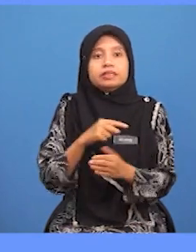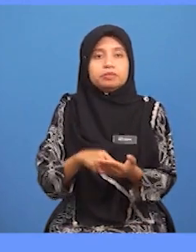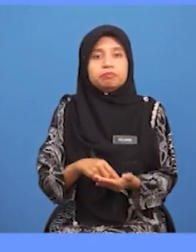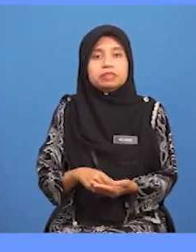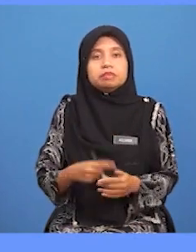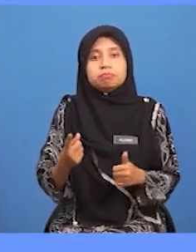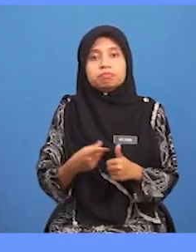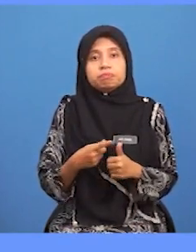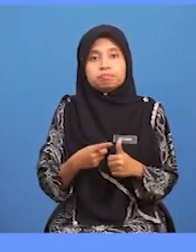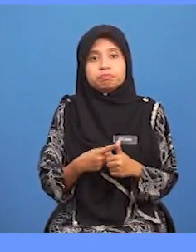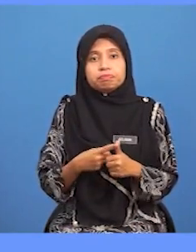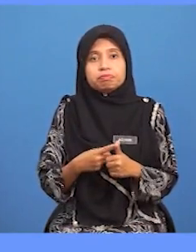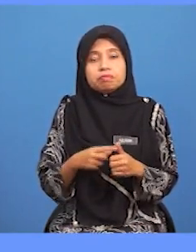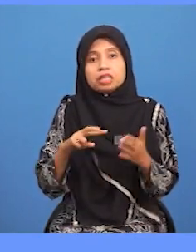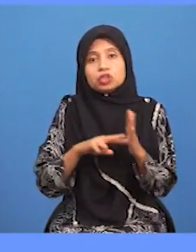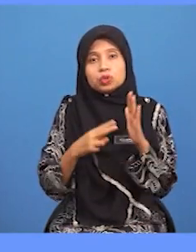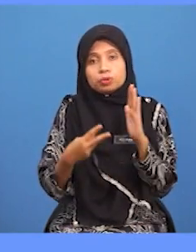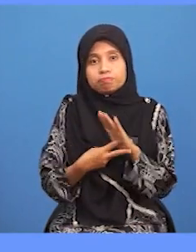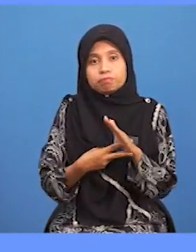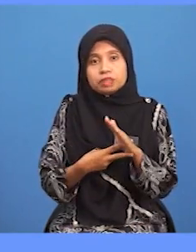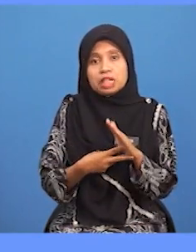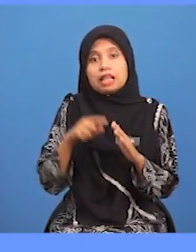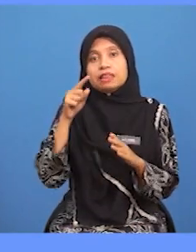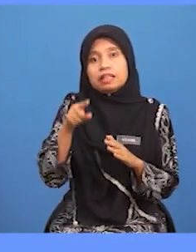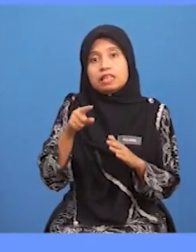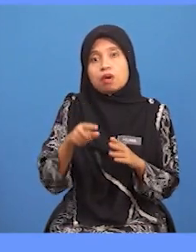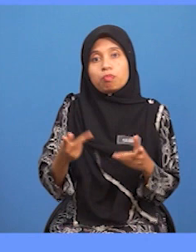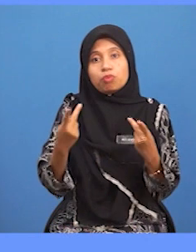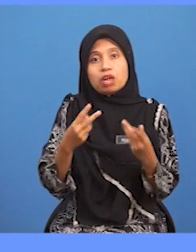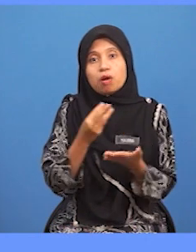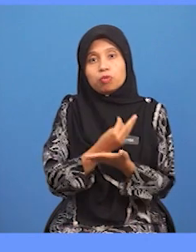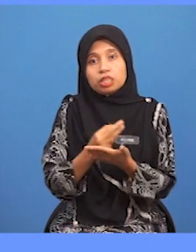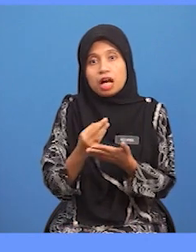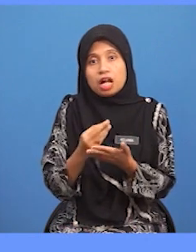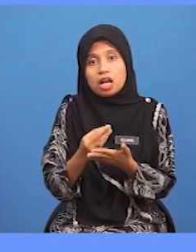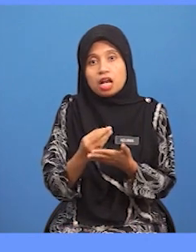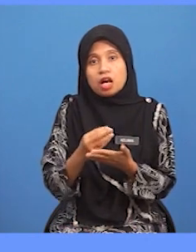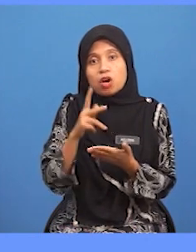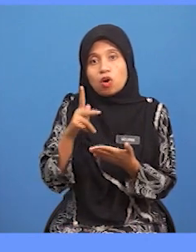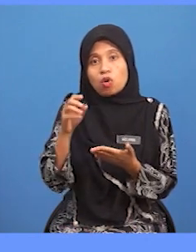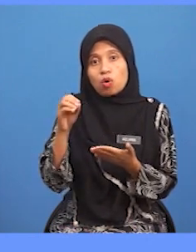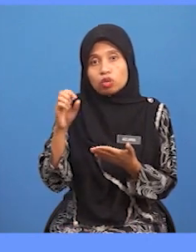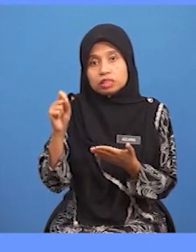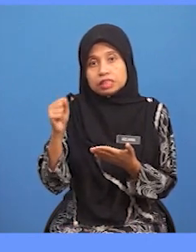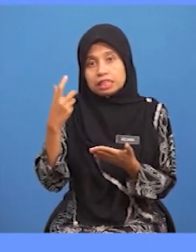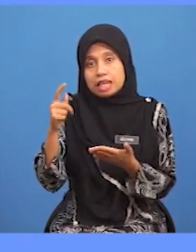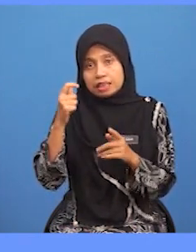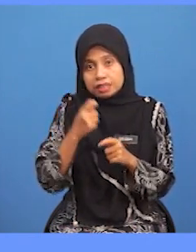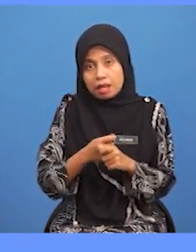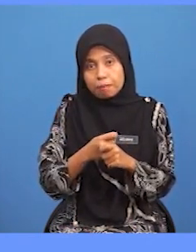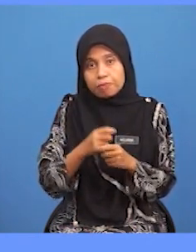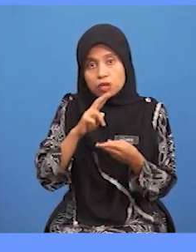ini. Pertama, menerangkan maksud analisis titik pulang modal, kos tetap, kos berubah dan margin